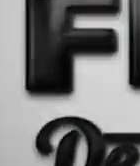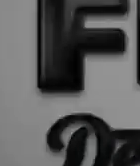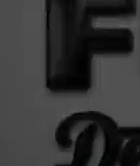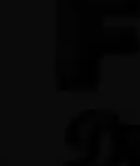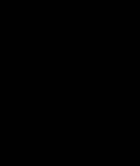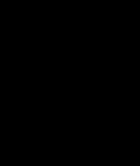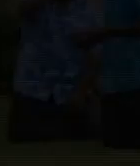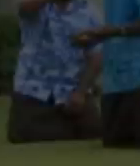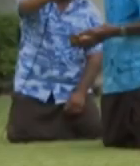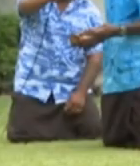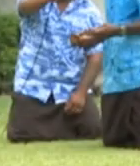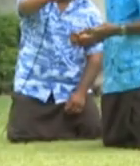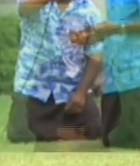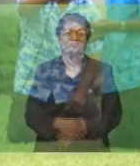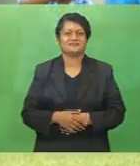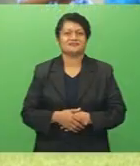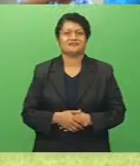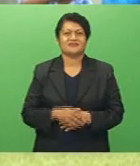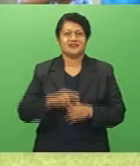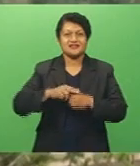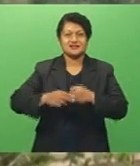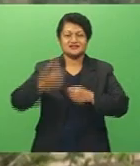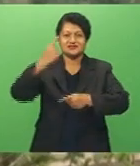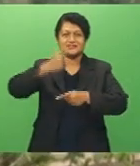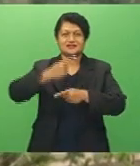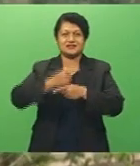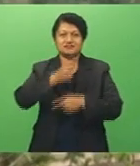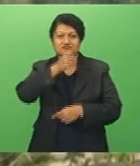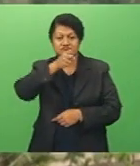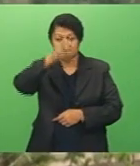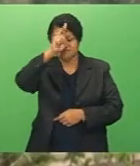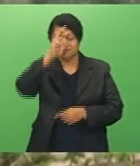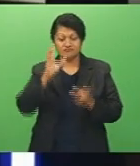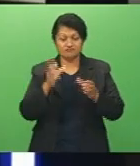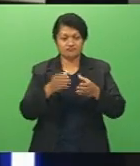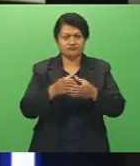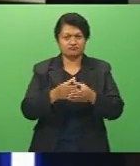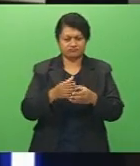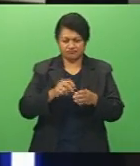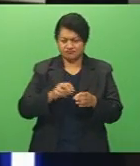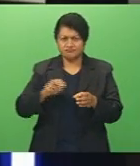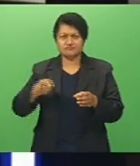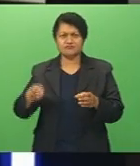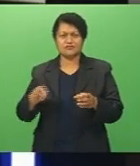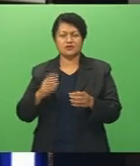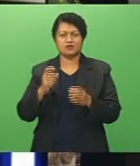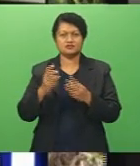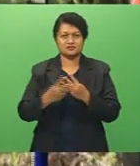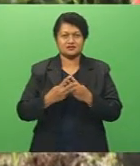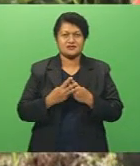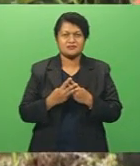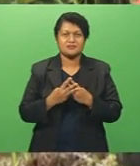2 देश की धड़कन। In the news tonight, Kandavo Confederacy leaves Sadelpa.